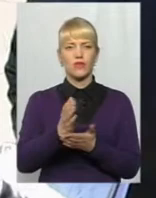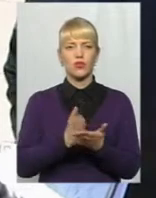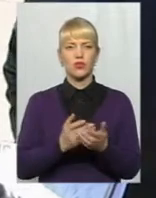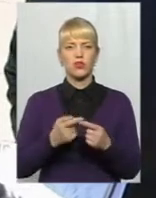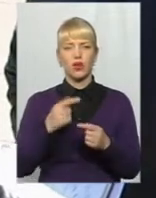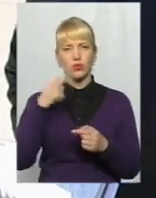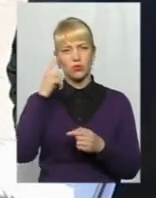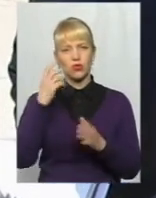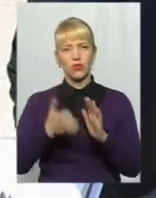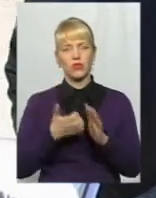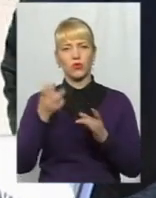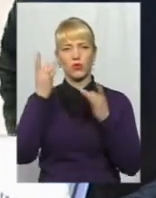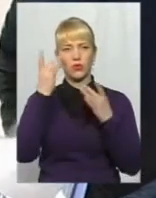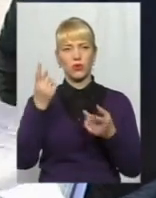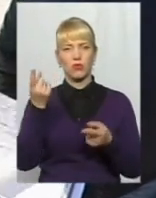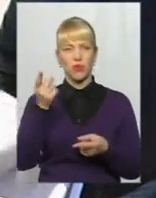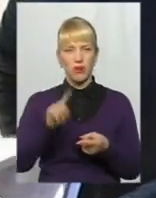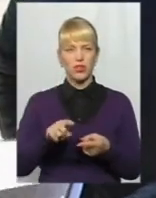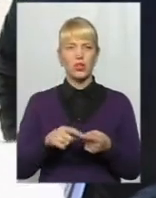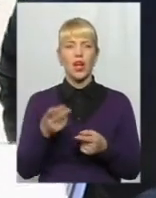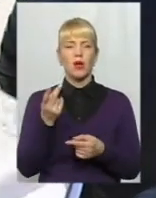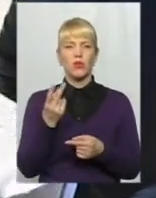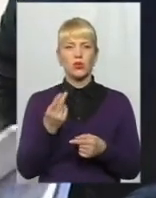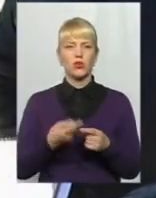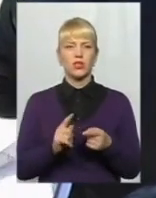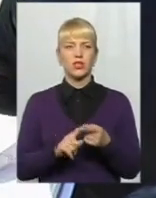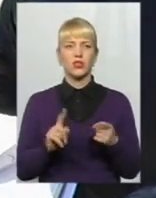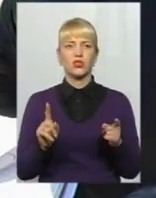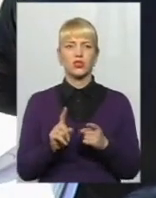браку культури, по-перше, а потім, може, і по-друге, що